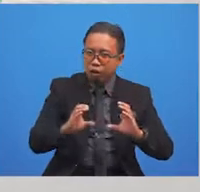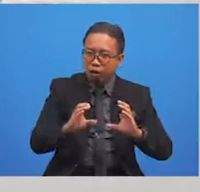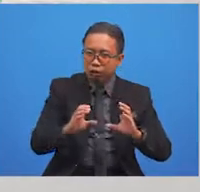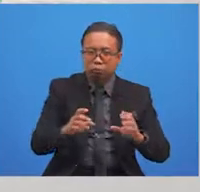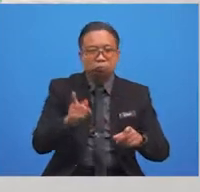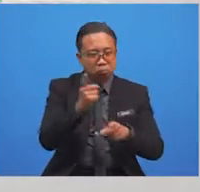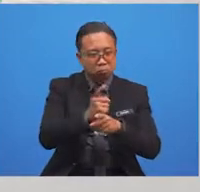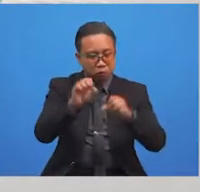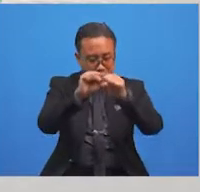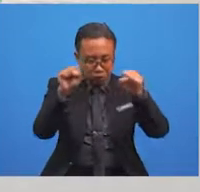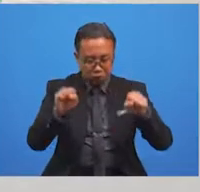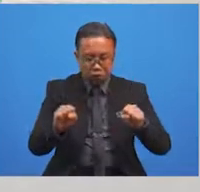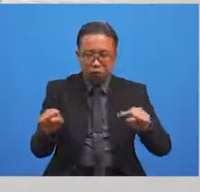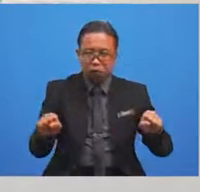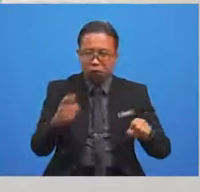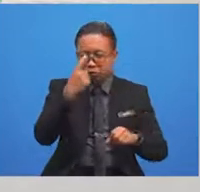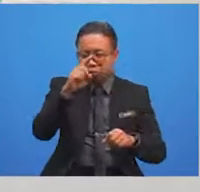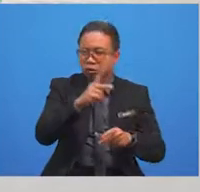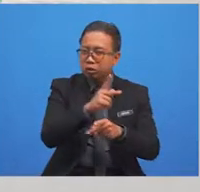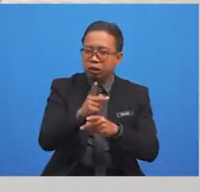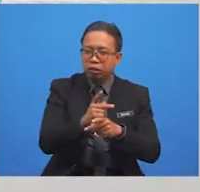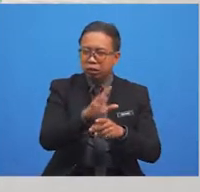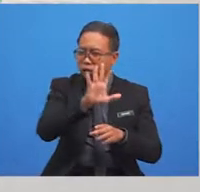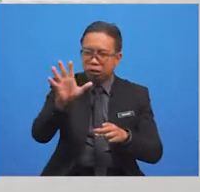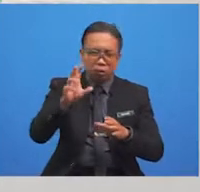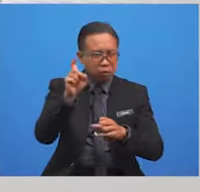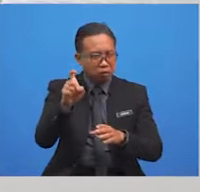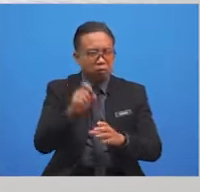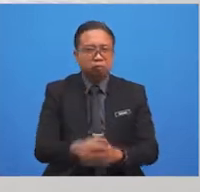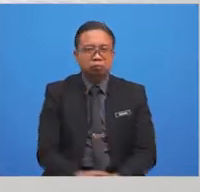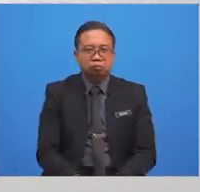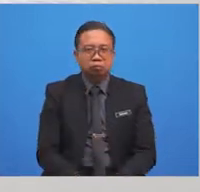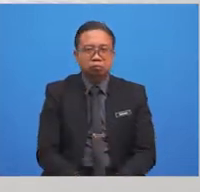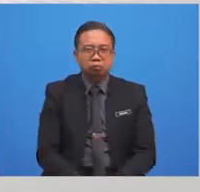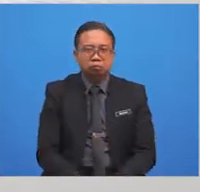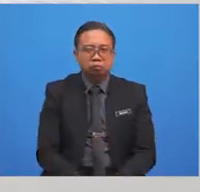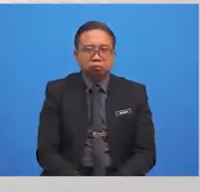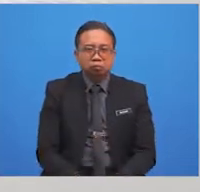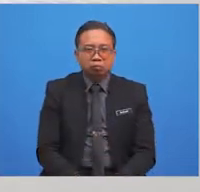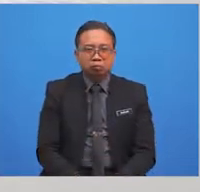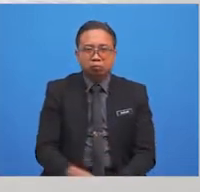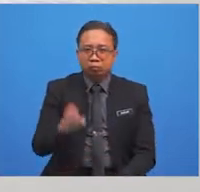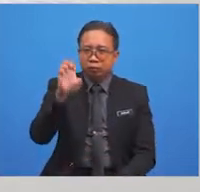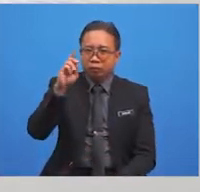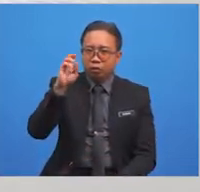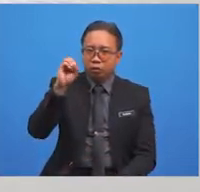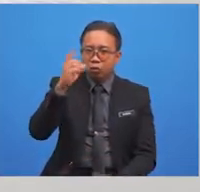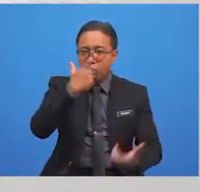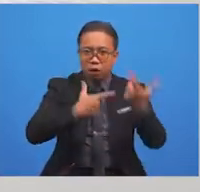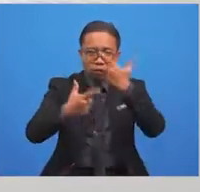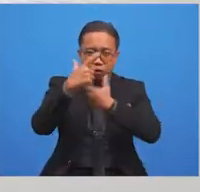bagi mengatasi kepupusan hidupan liar. Selain itu, ekopelancongan